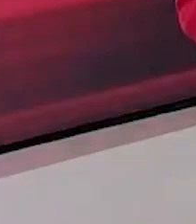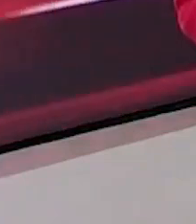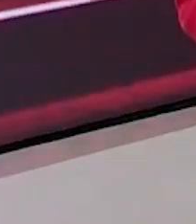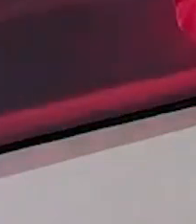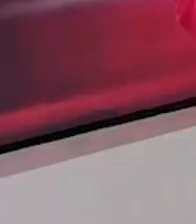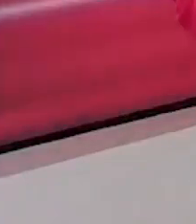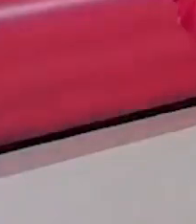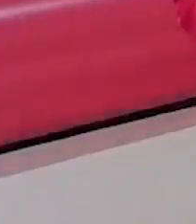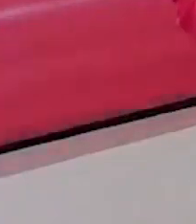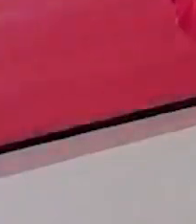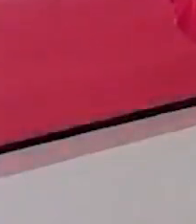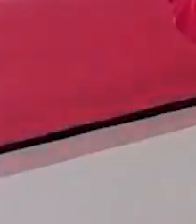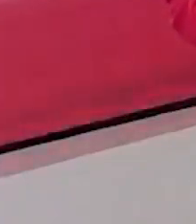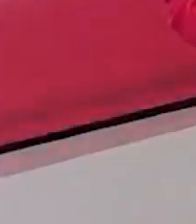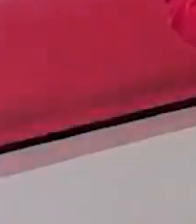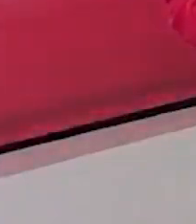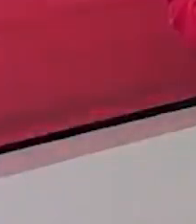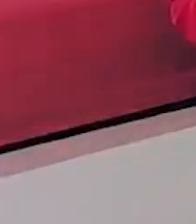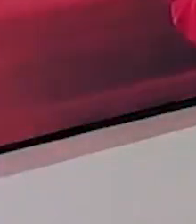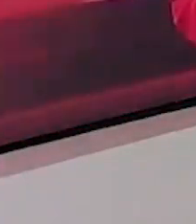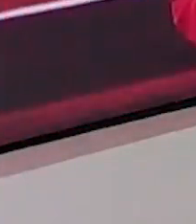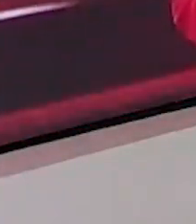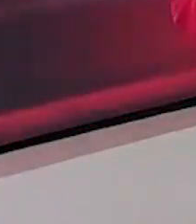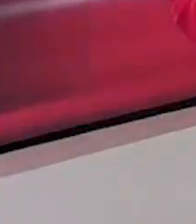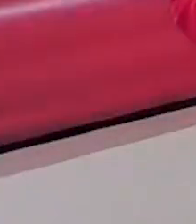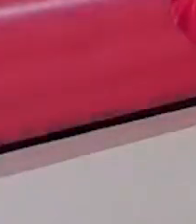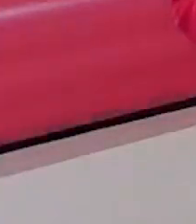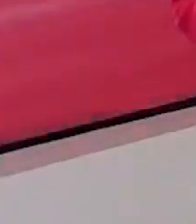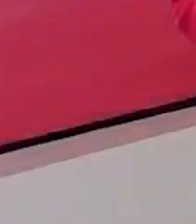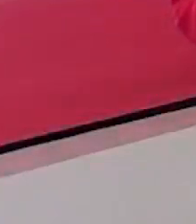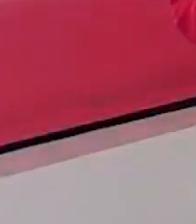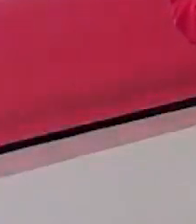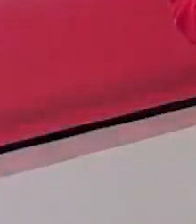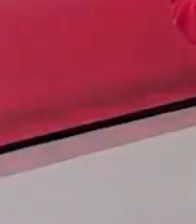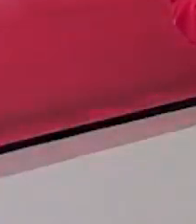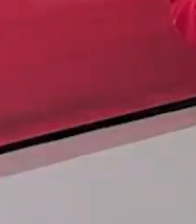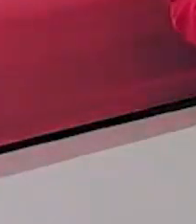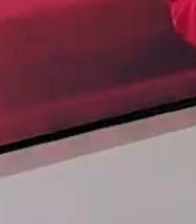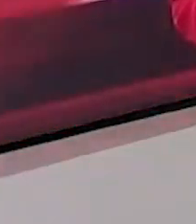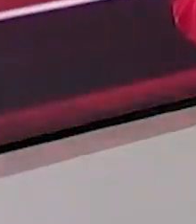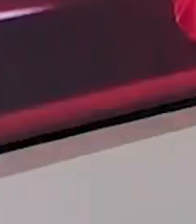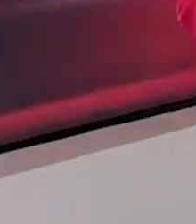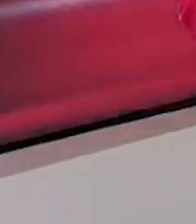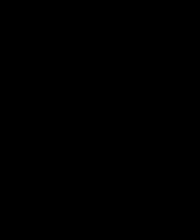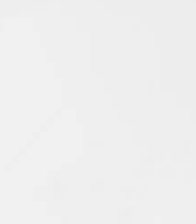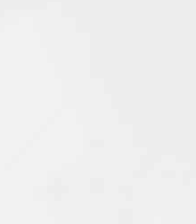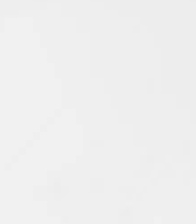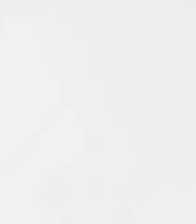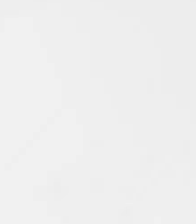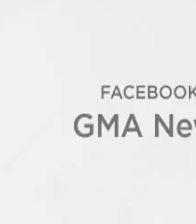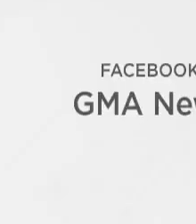abroad, subaybayan niyo po kami sa GMA Pinoy TV at sa www.gmanews.tv.